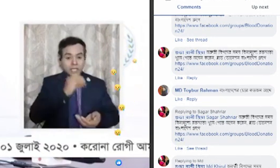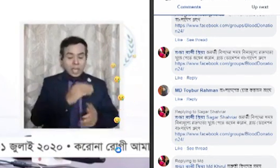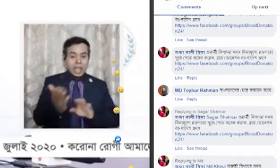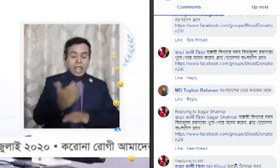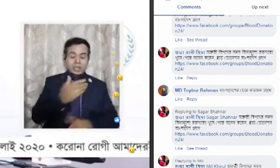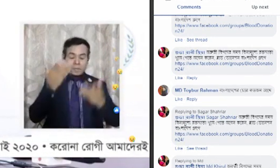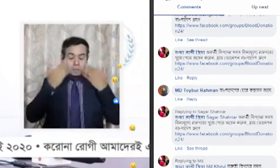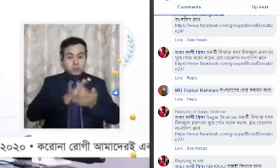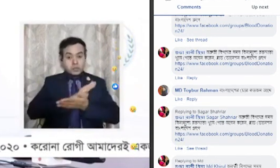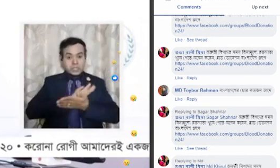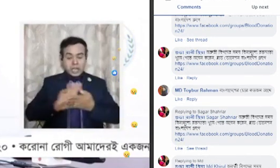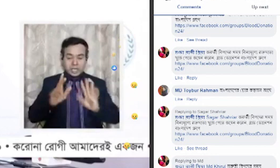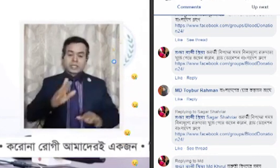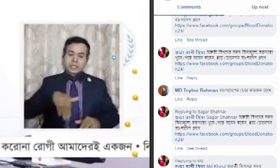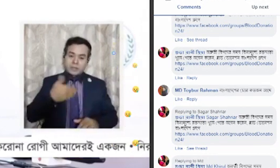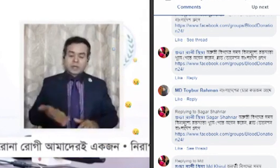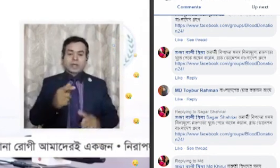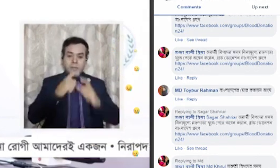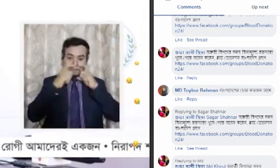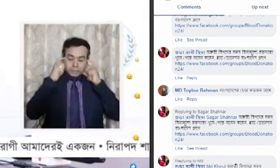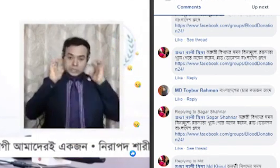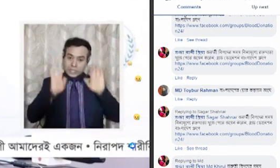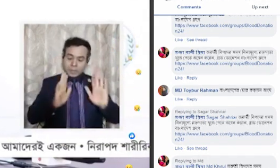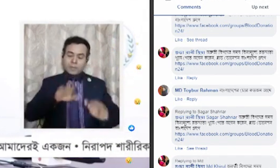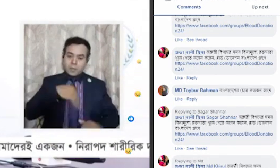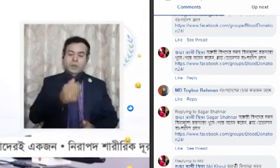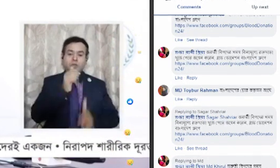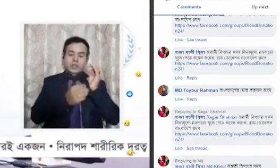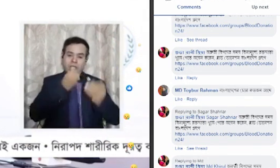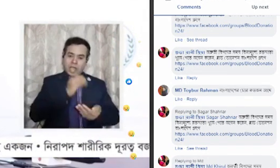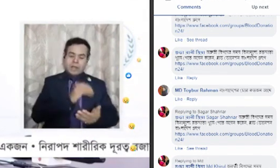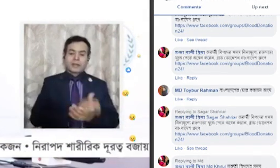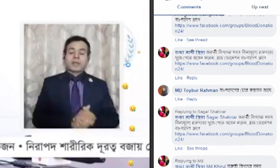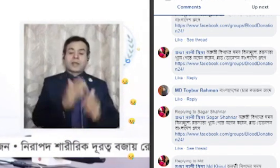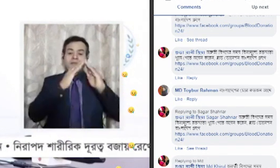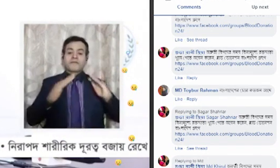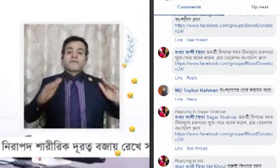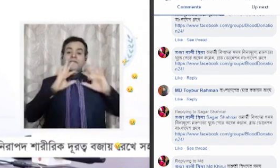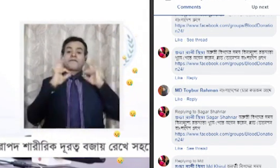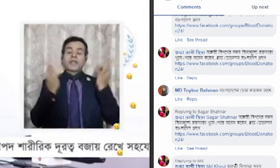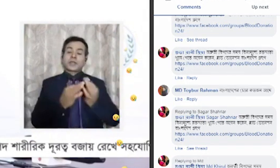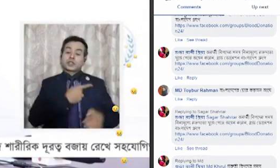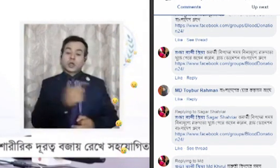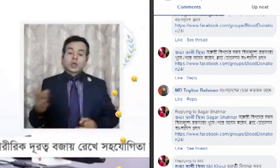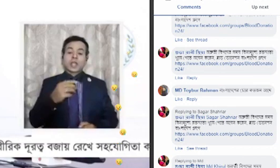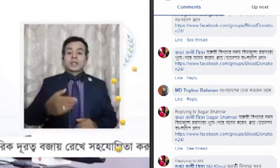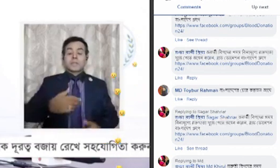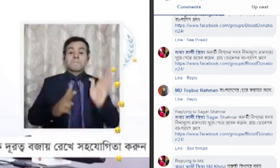বারবার হাত ধুবেন, শিশুকে দুধ পান করানোর আগে অবশ্যই আপনি সাবান পানি দিয়ে হাত ধুয়ে নেবেন। সকলের জন্য